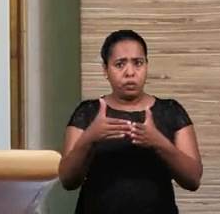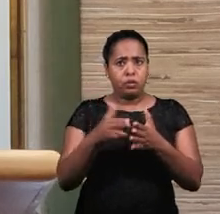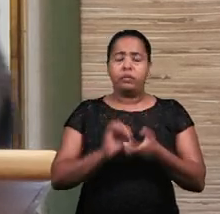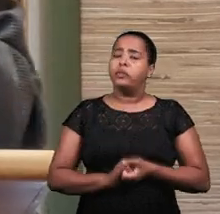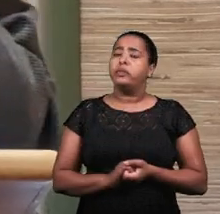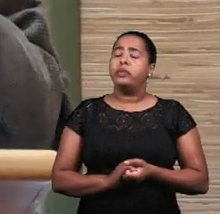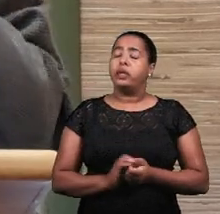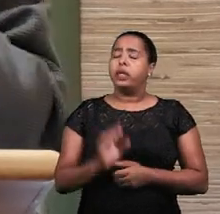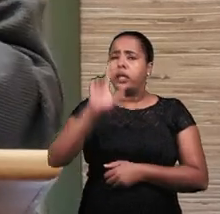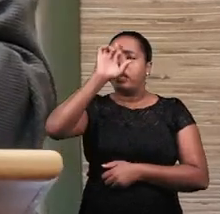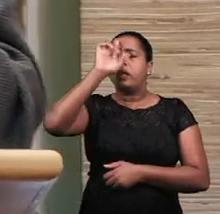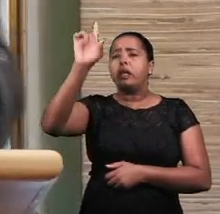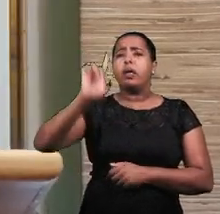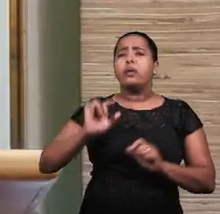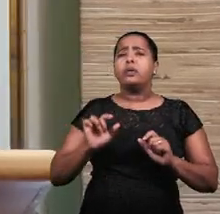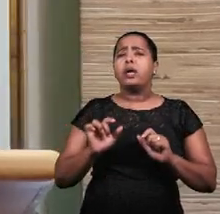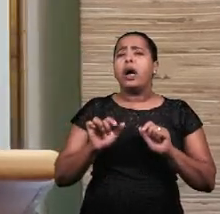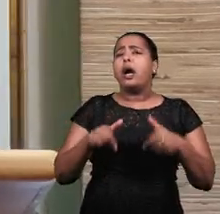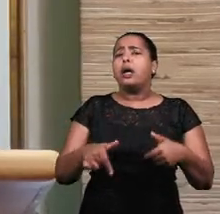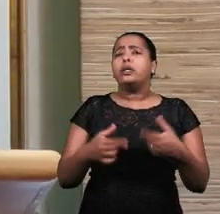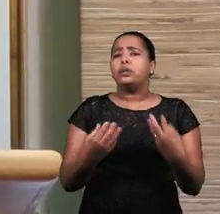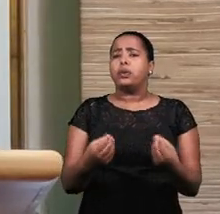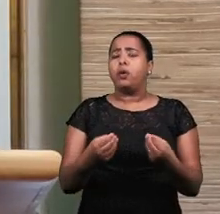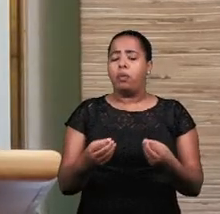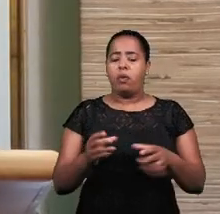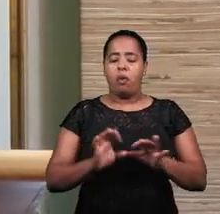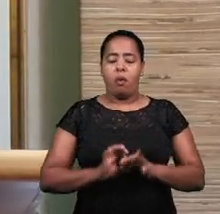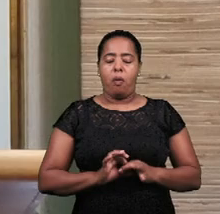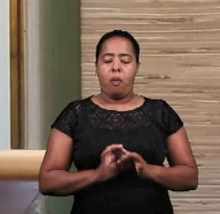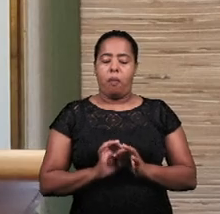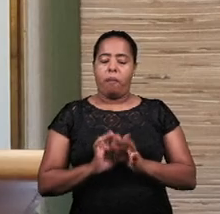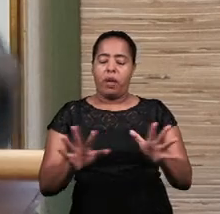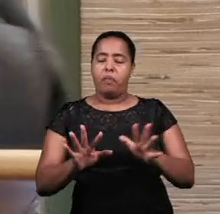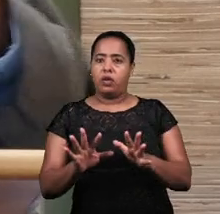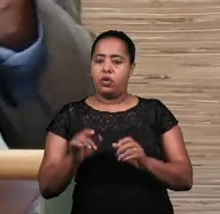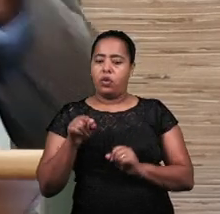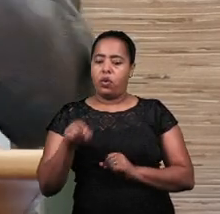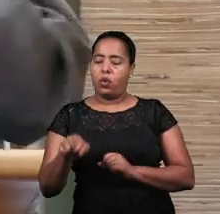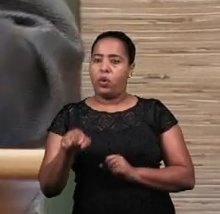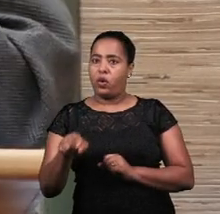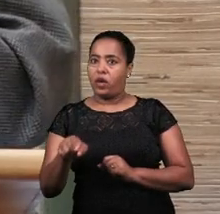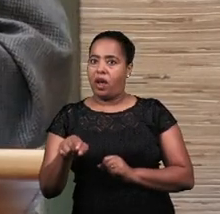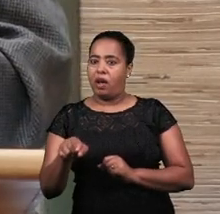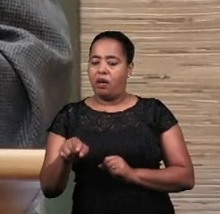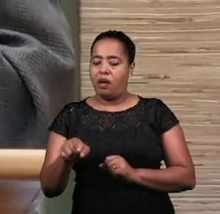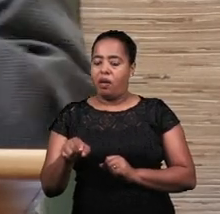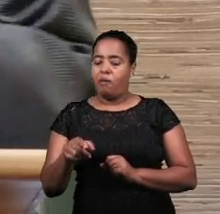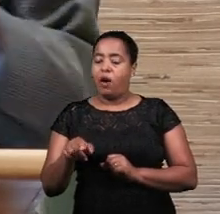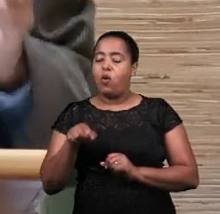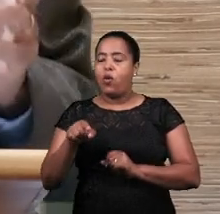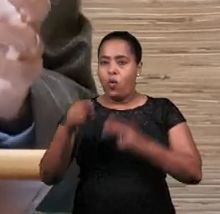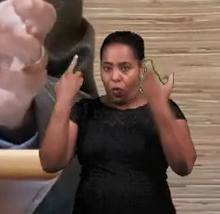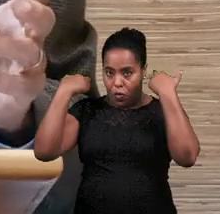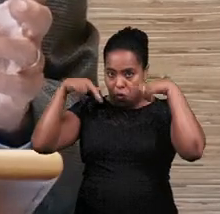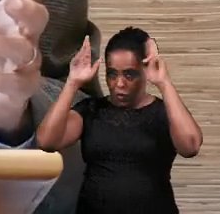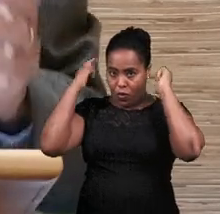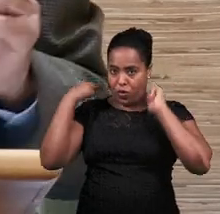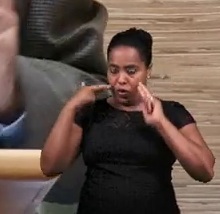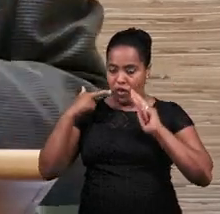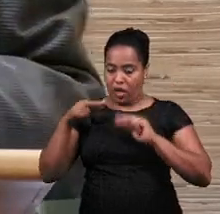qu'est-ce que Dieu fait? Il permet la victime, qui est l'agneau, l'habit et le